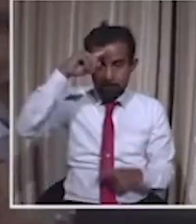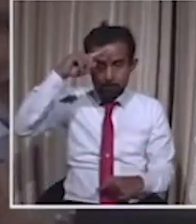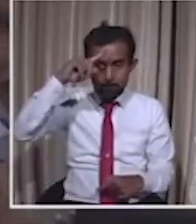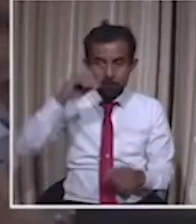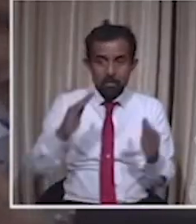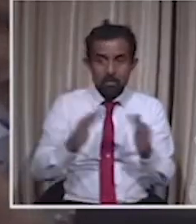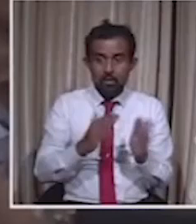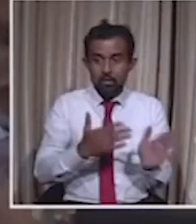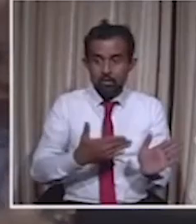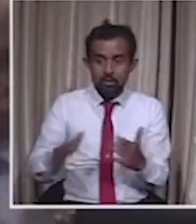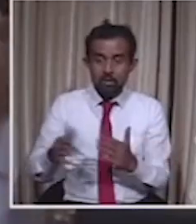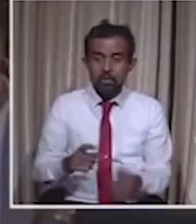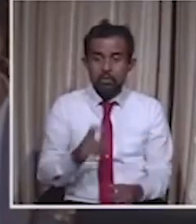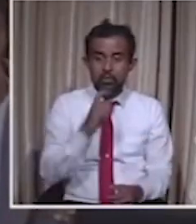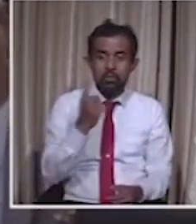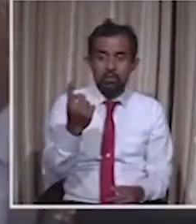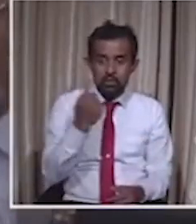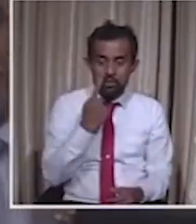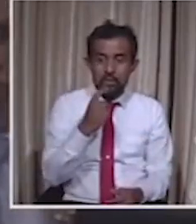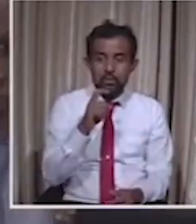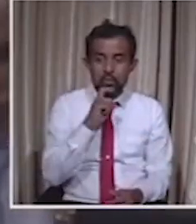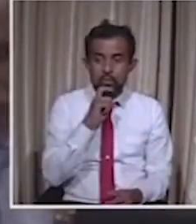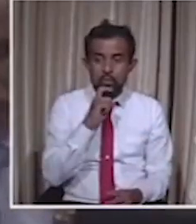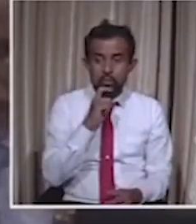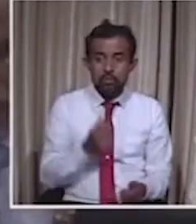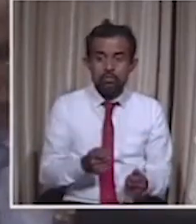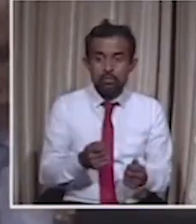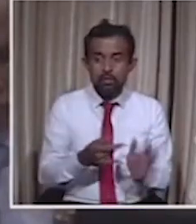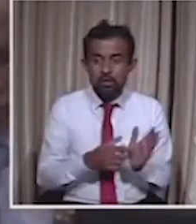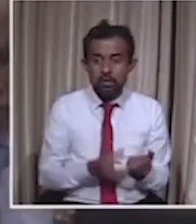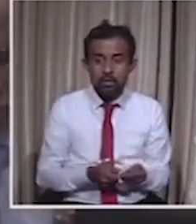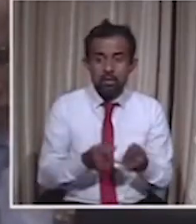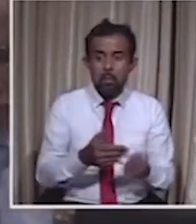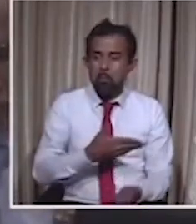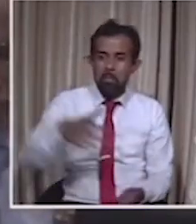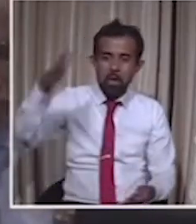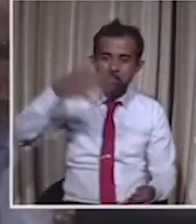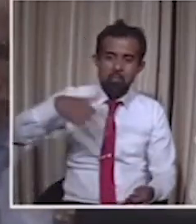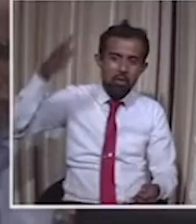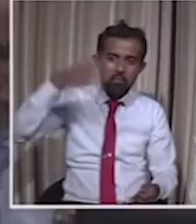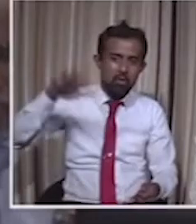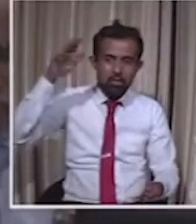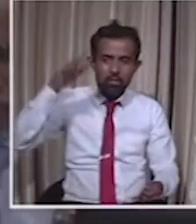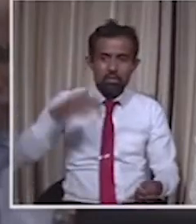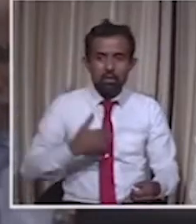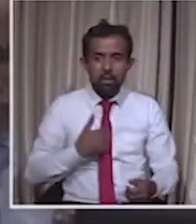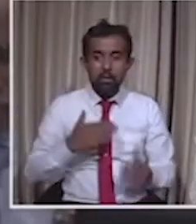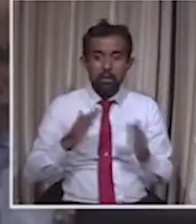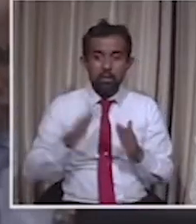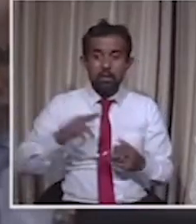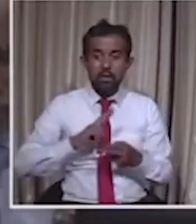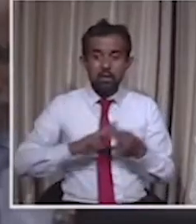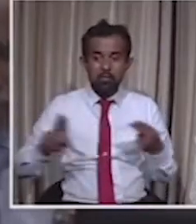ඉවත් කරන්න උසාවි නියෝගයේ තියෙද්දි උසාවි නියෝගය අරගෙන ගියාම පළයන් පළයන් මෙතනින් පළයන් අපේ ගමට එන්න එපා